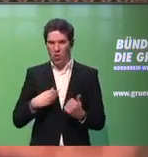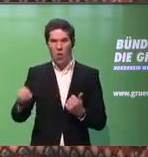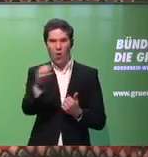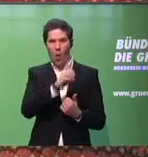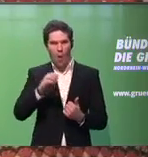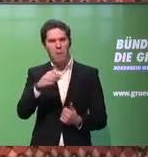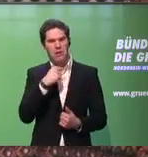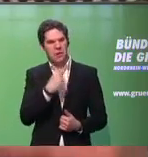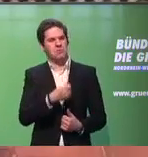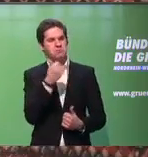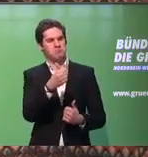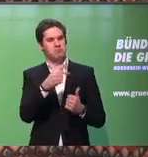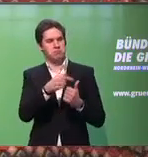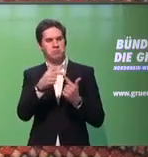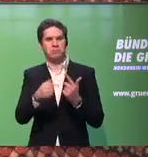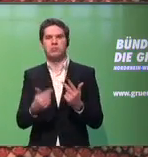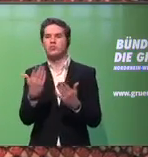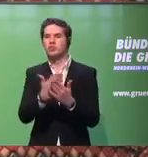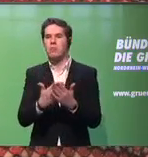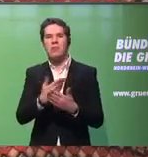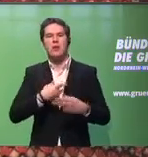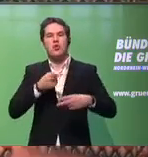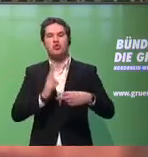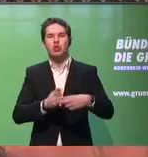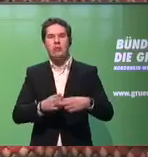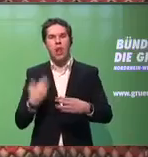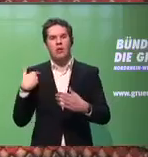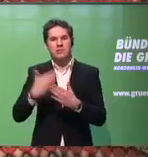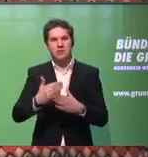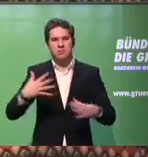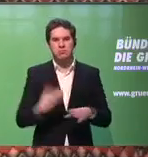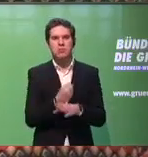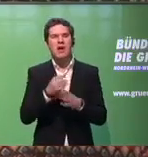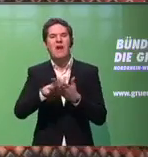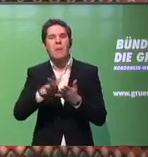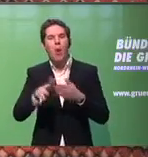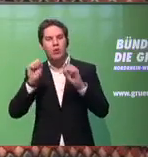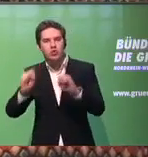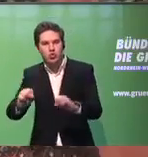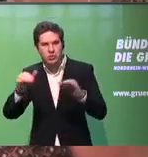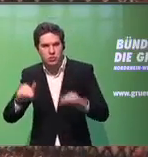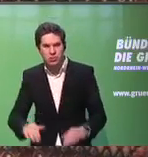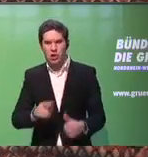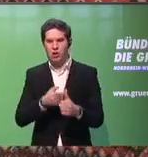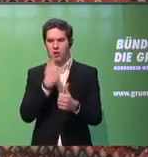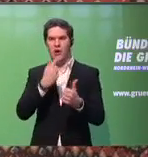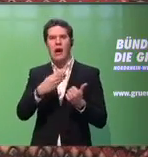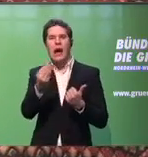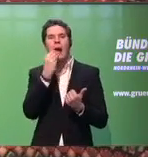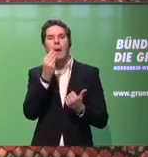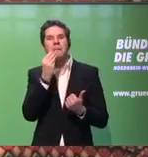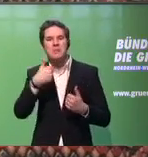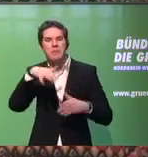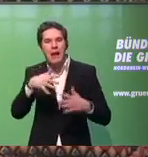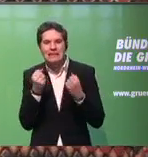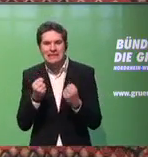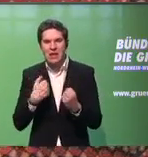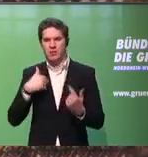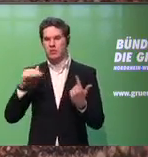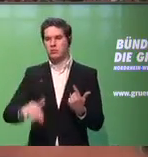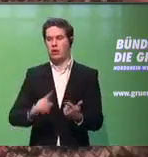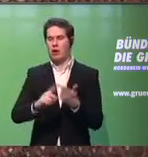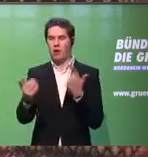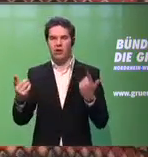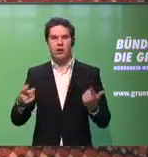Union schätzen, Standards, die wir erreicht haben für Verbraucherschutz, für Lebensmittelsicherheit, für